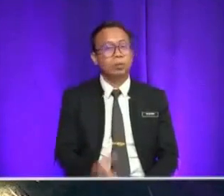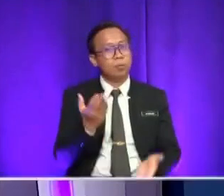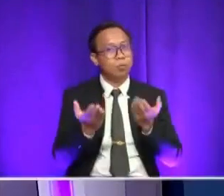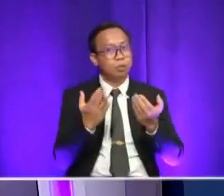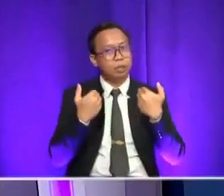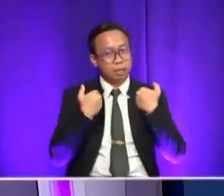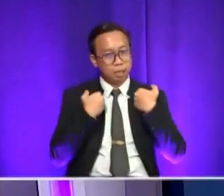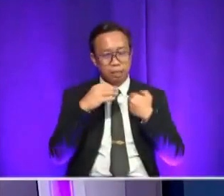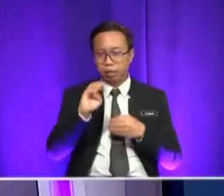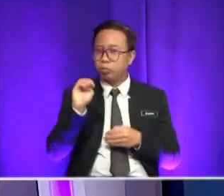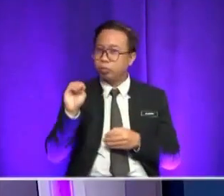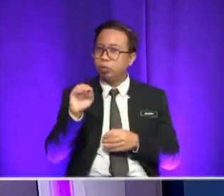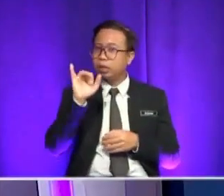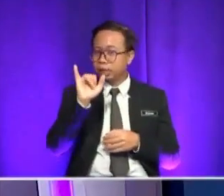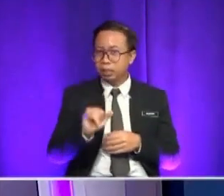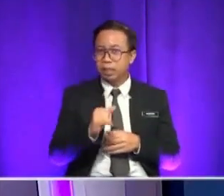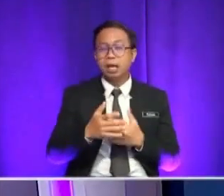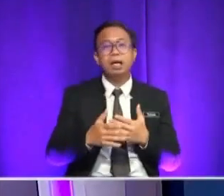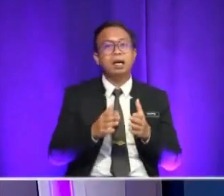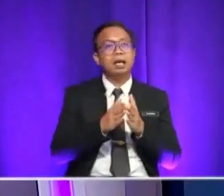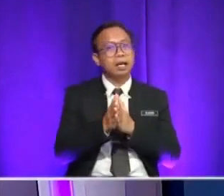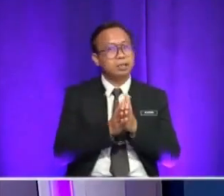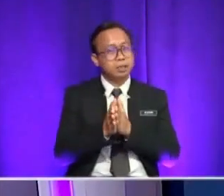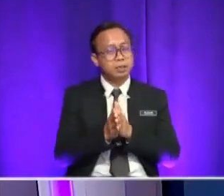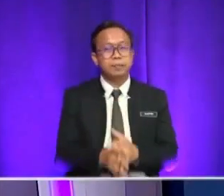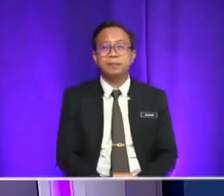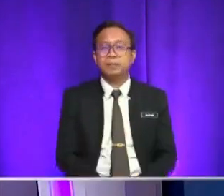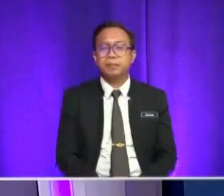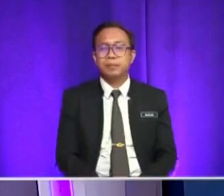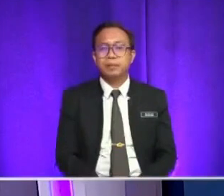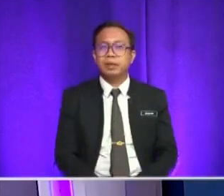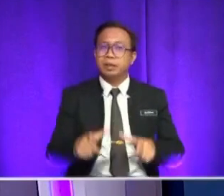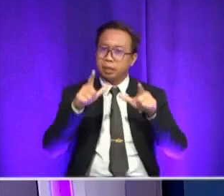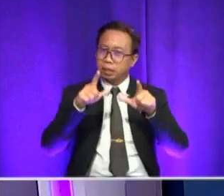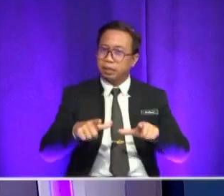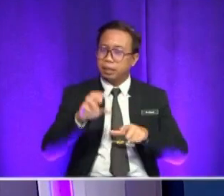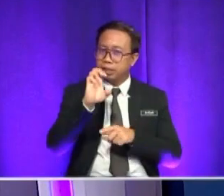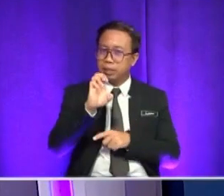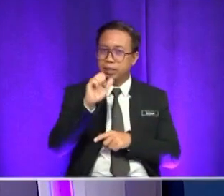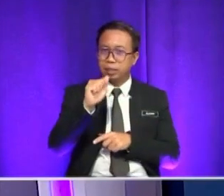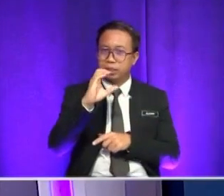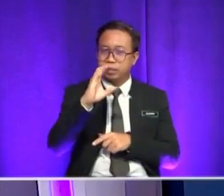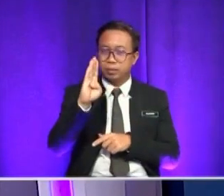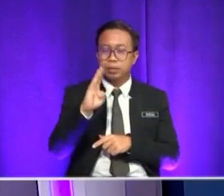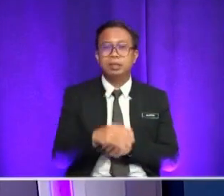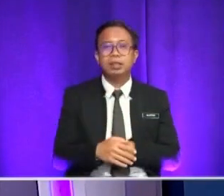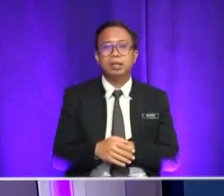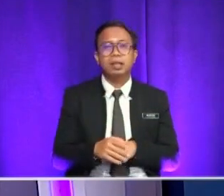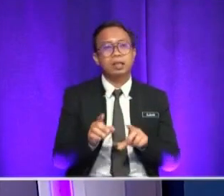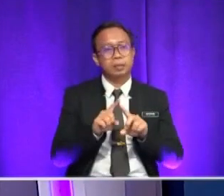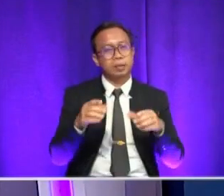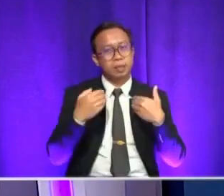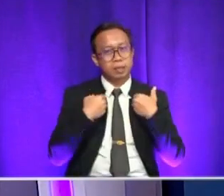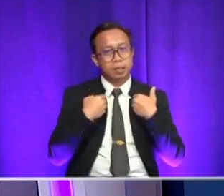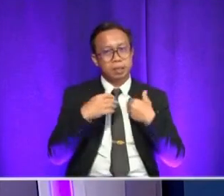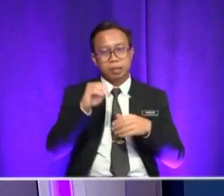murid yang terlebih rajin yang mana kalau dia kat situ hanya letakkan E, A, C, B dan D, tapi ada murid yang